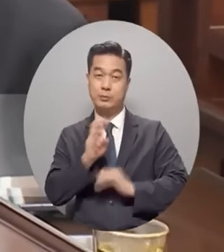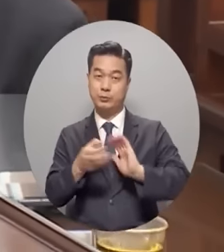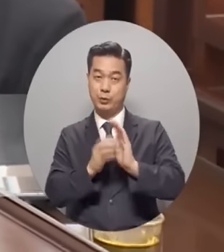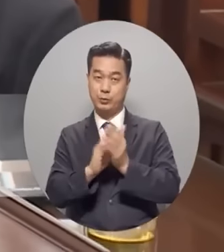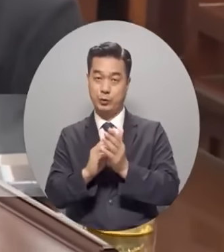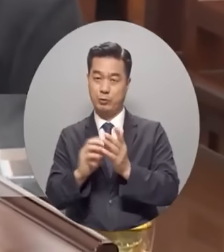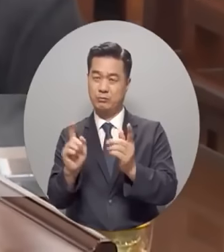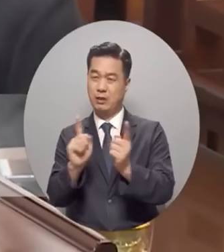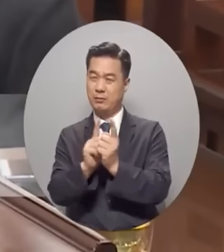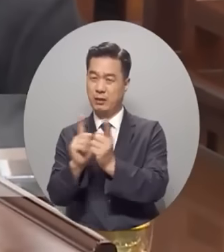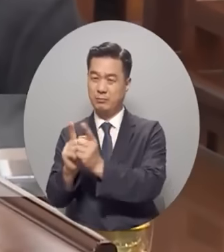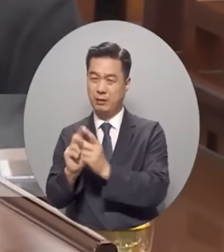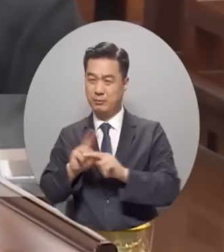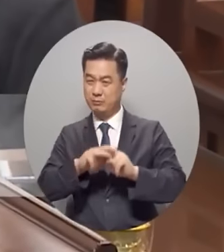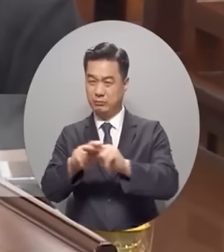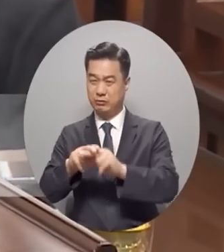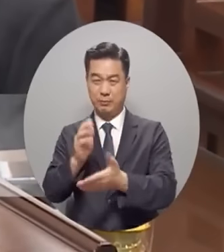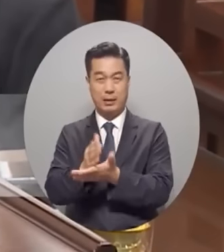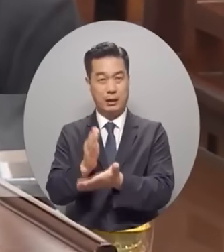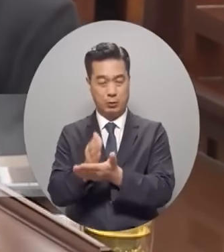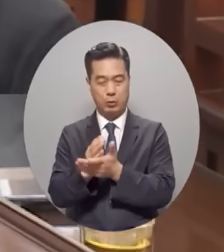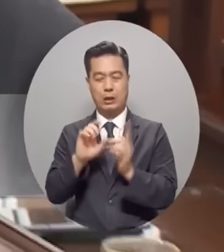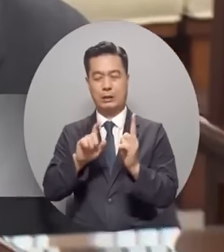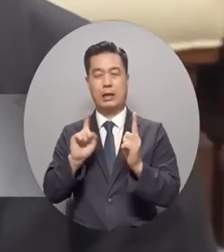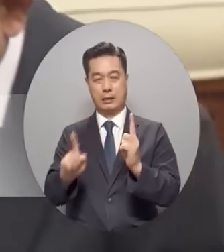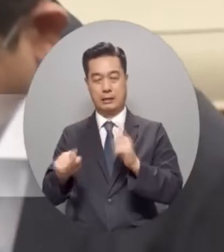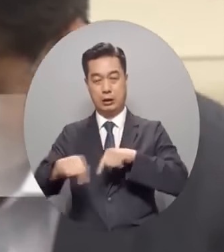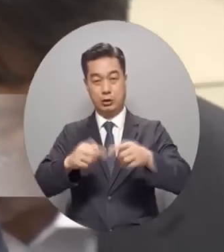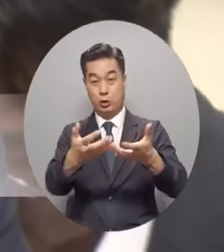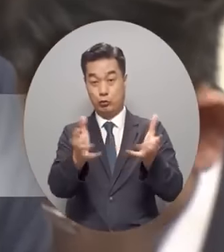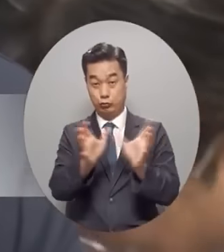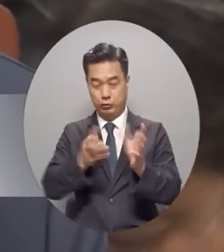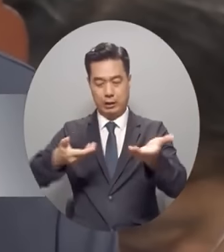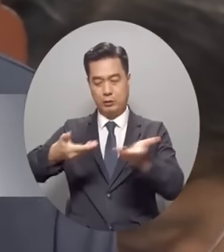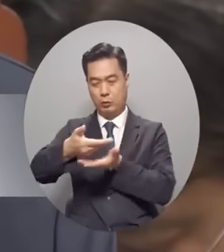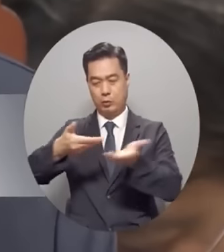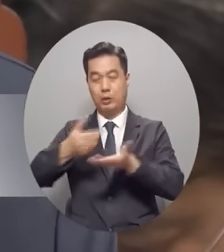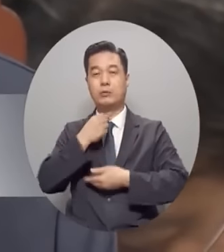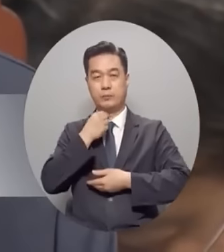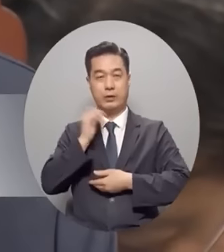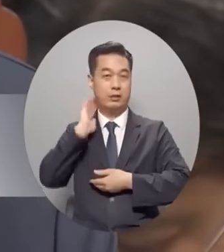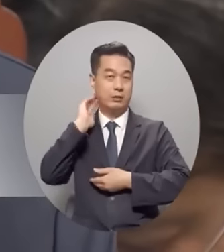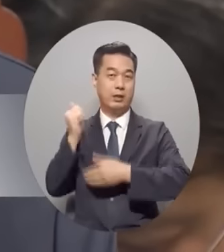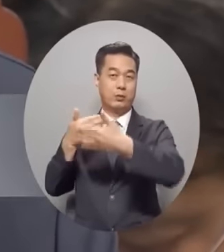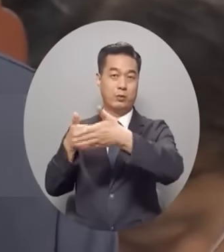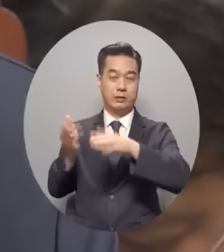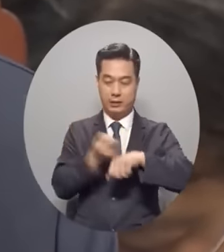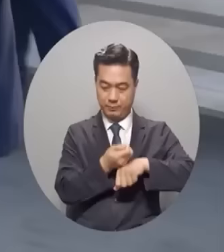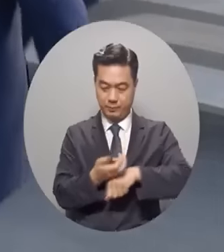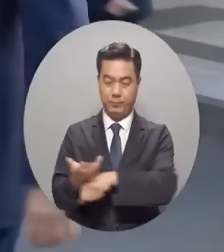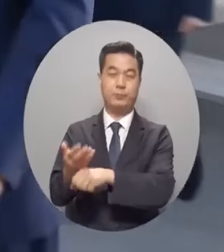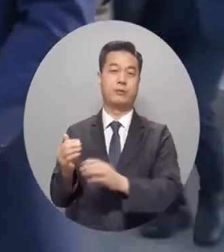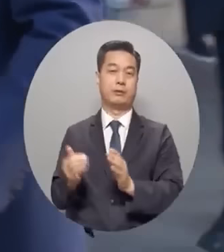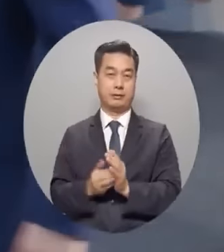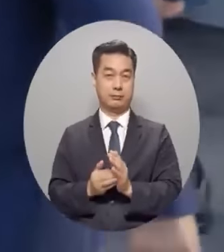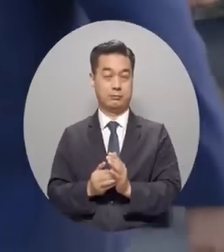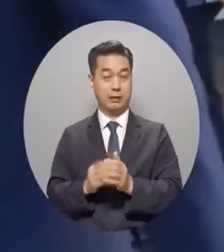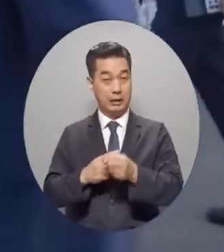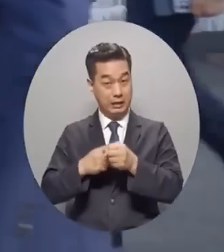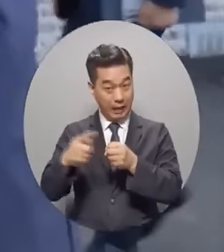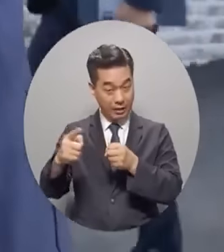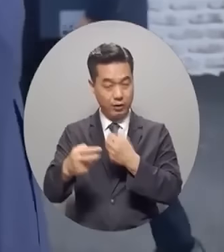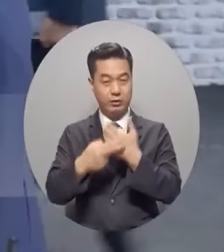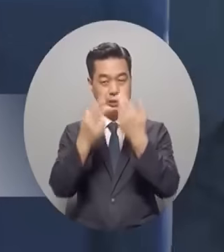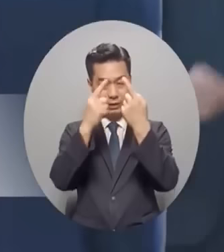만나 전국 현안에 대한 의견을 교환하자는 요청을 대통령실에 전달한 것으로 알려졌습니다. 내년도 의대